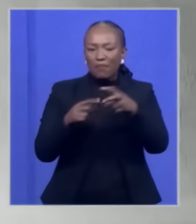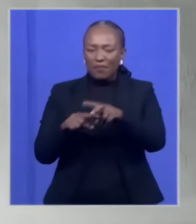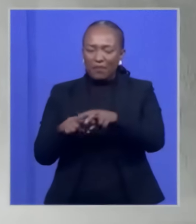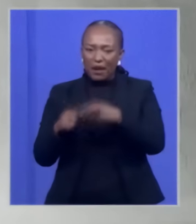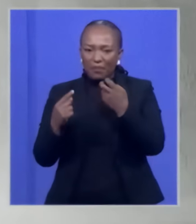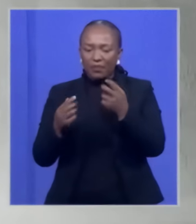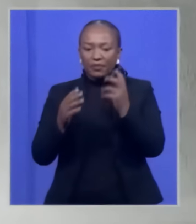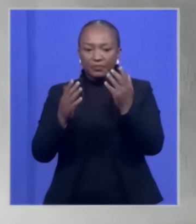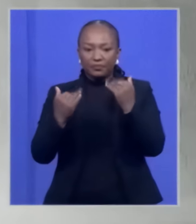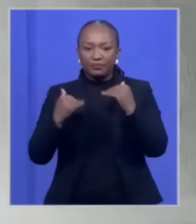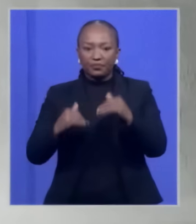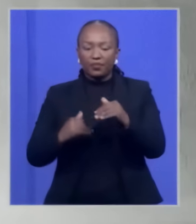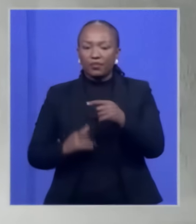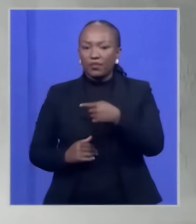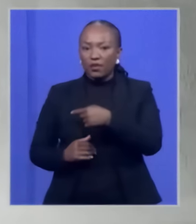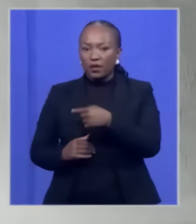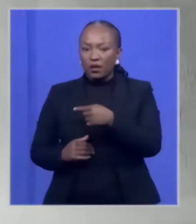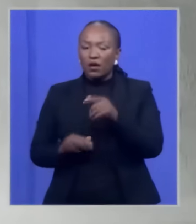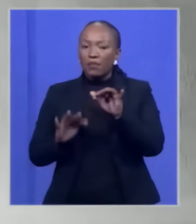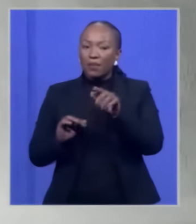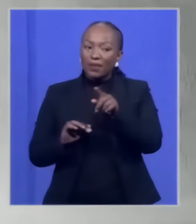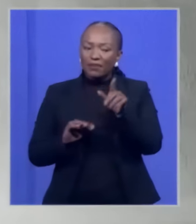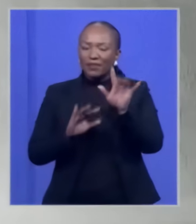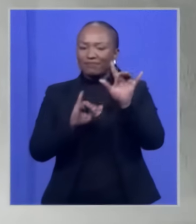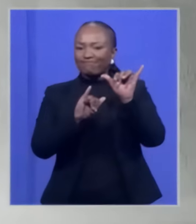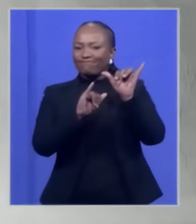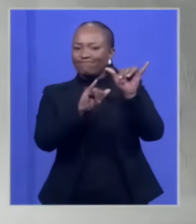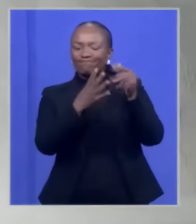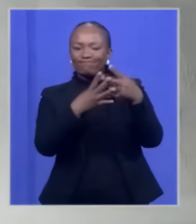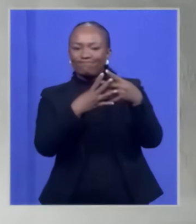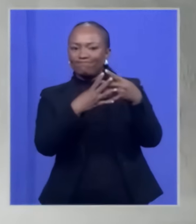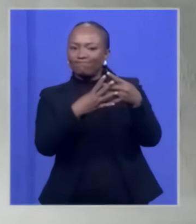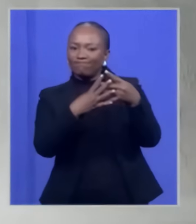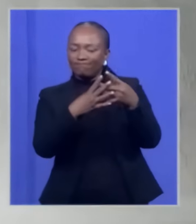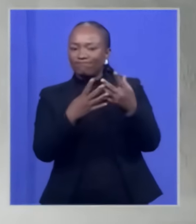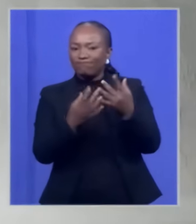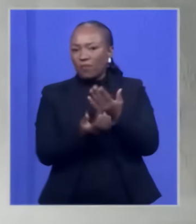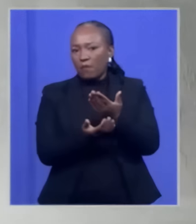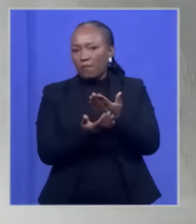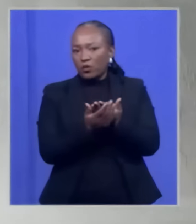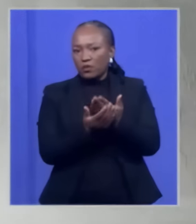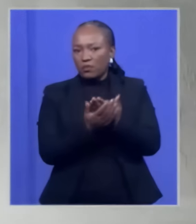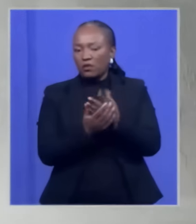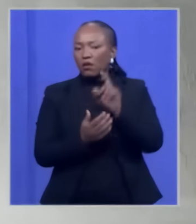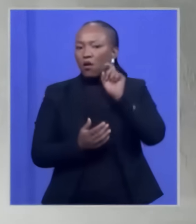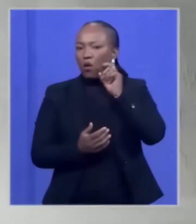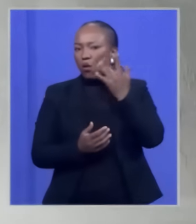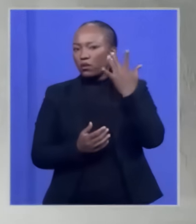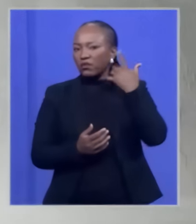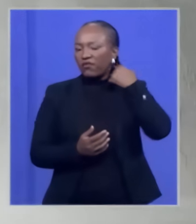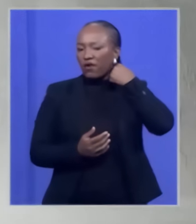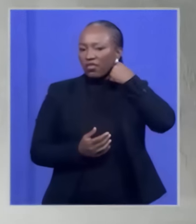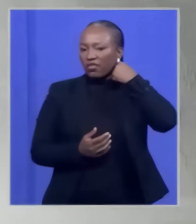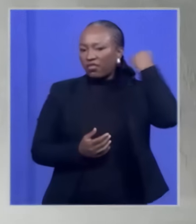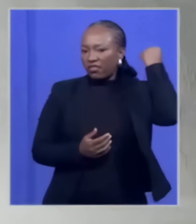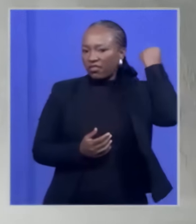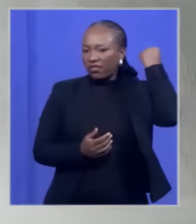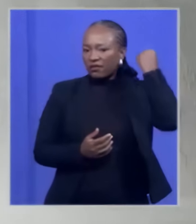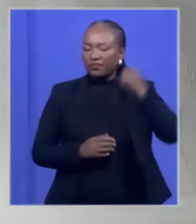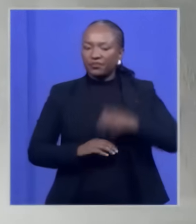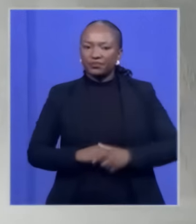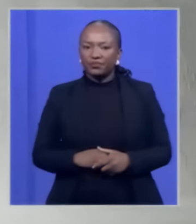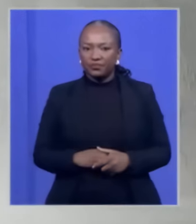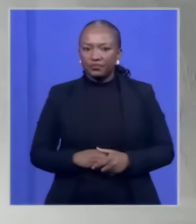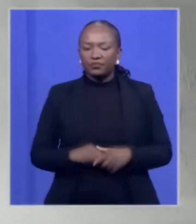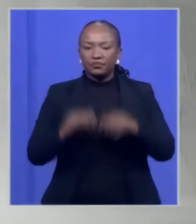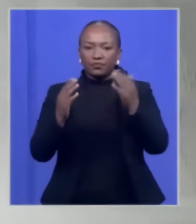batho ba go swana le bao ba swanetše go dula kgolegong bophelo ka moka. Ge go kgonagala nke ba buša molao wa kgale wa thapo ke senya ke rialo.